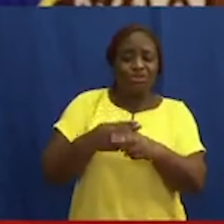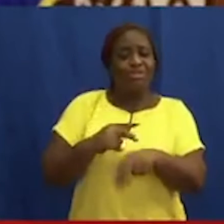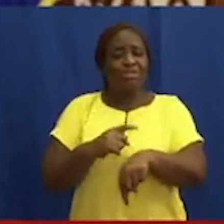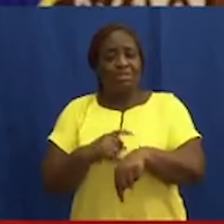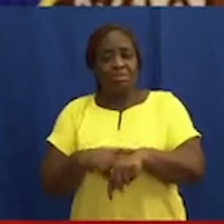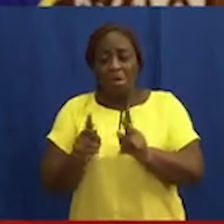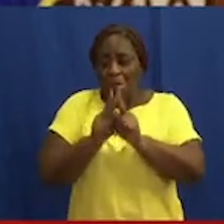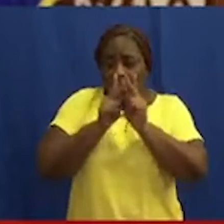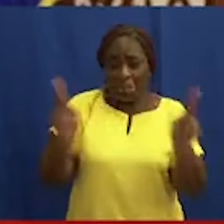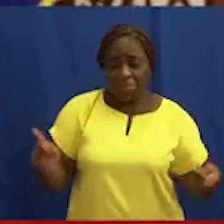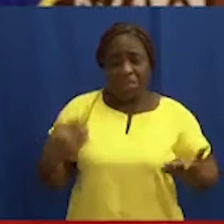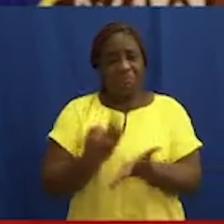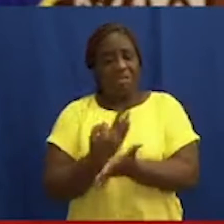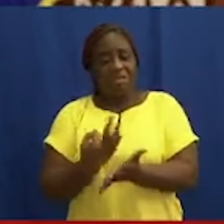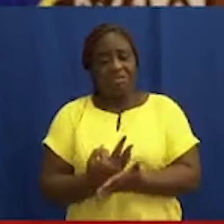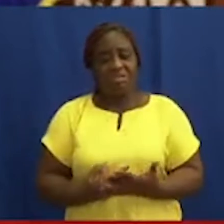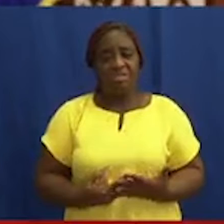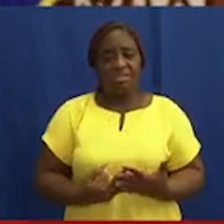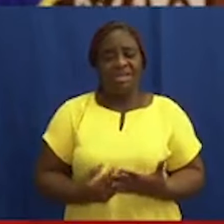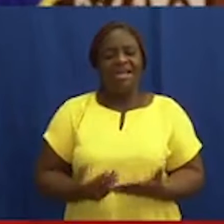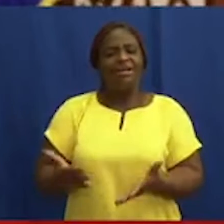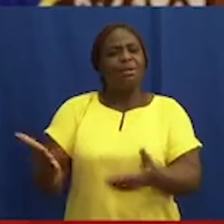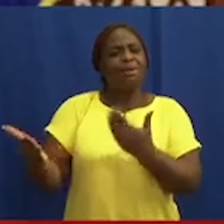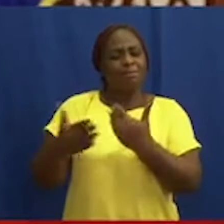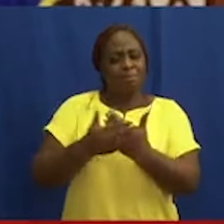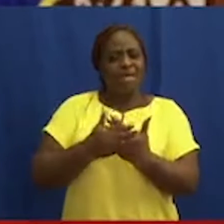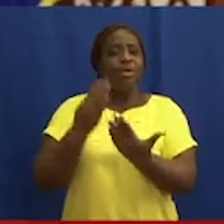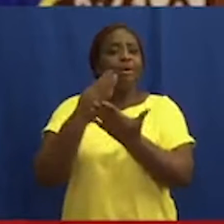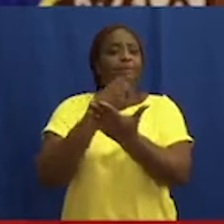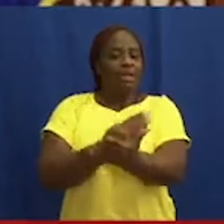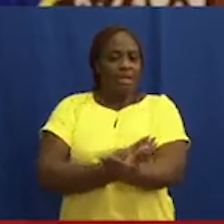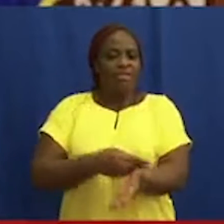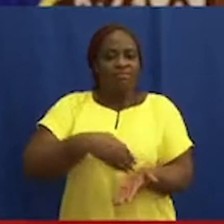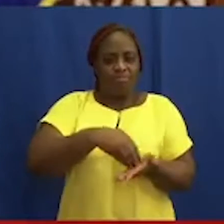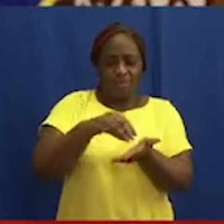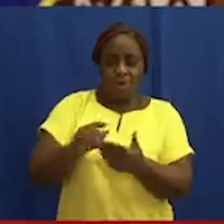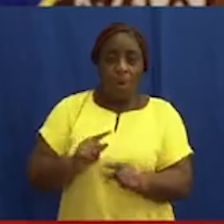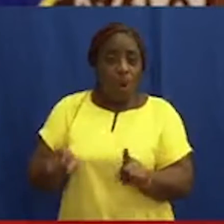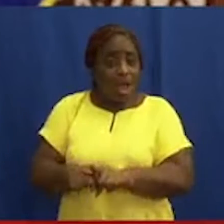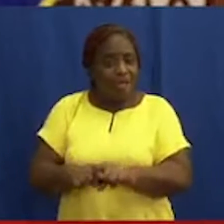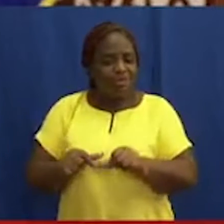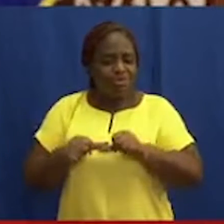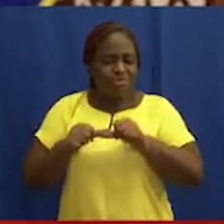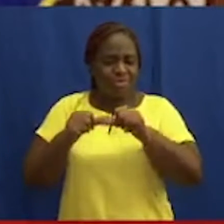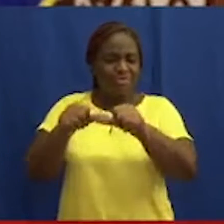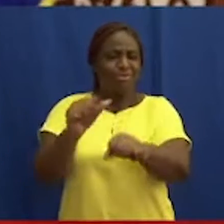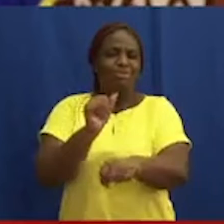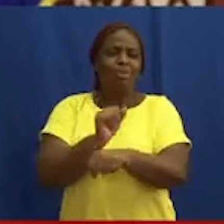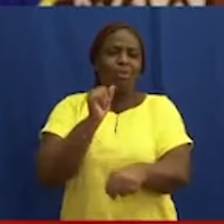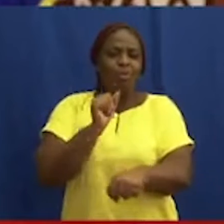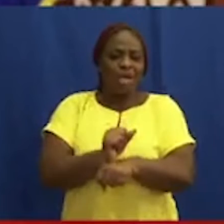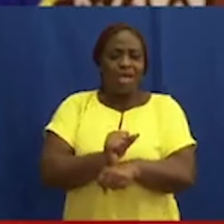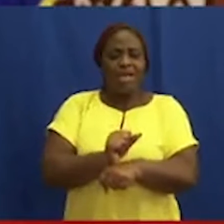nuni cewa gwamnati ba ta yi kwana akan wannan lamari ba na ganin cewa ta dawo da darajar